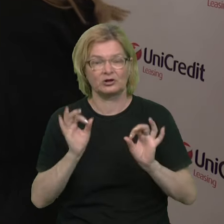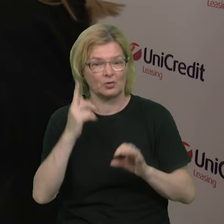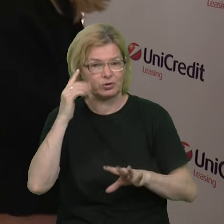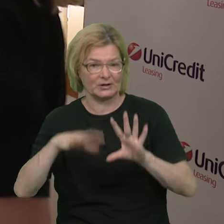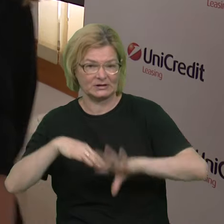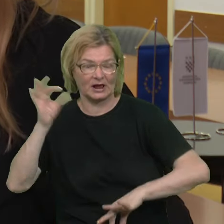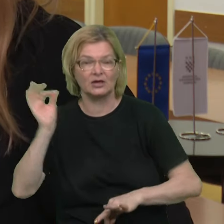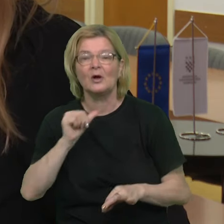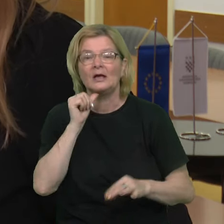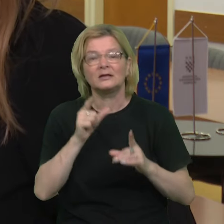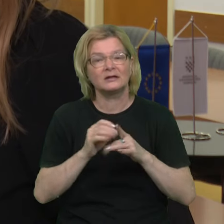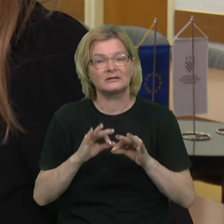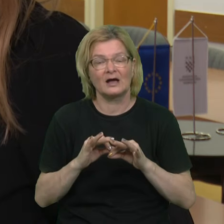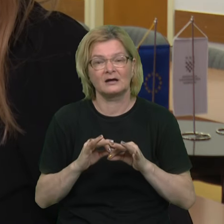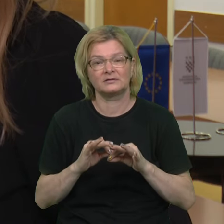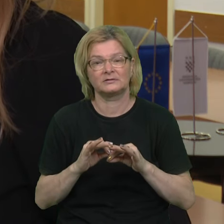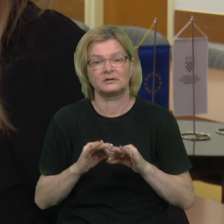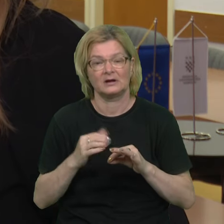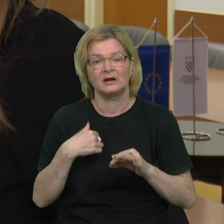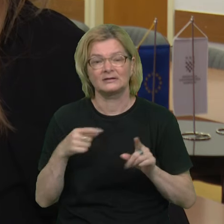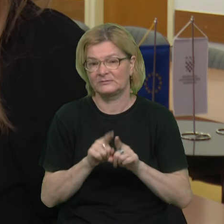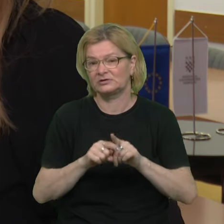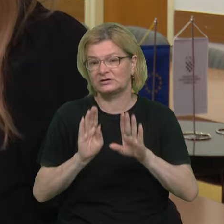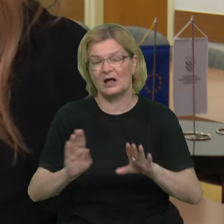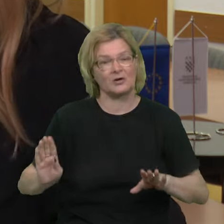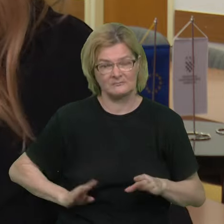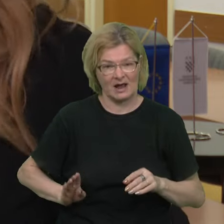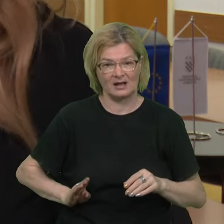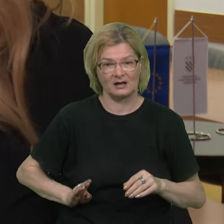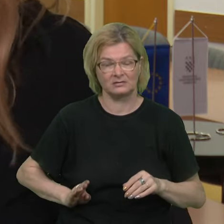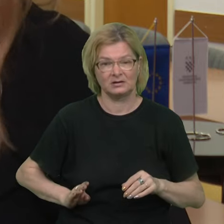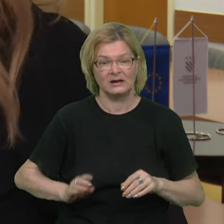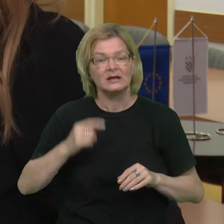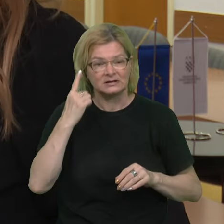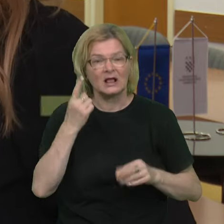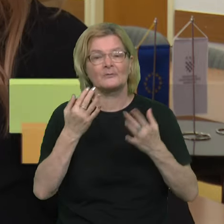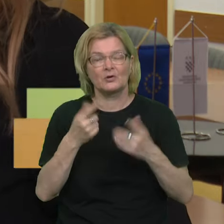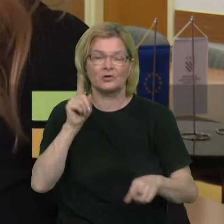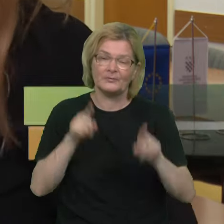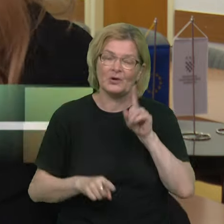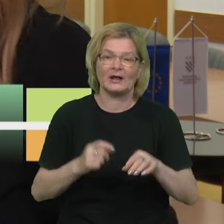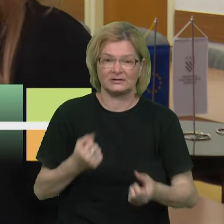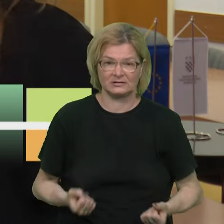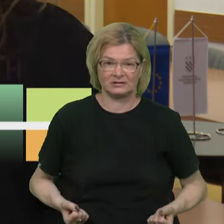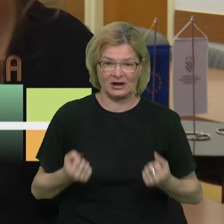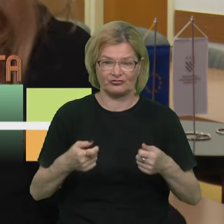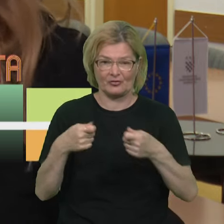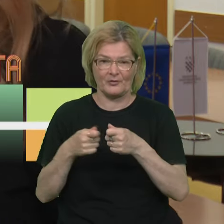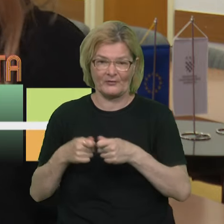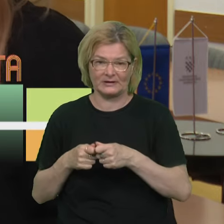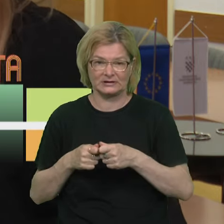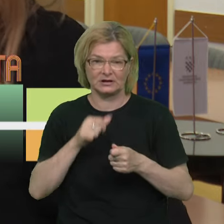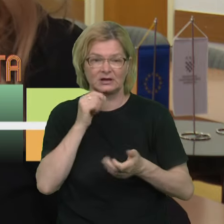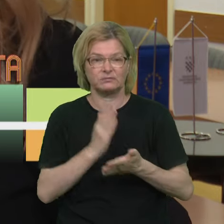ako imaju dobru ideju i da, ja sam isto tako i majka, jel? I znam koliko je nekad teško